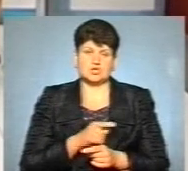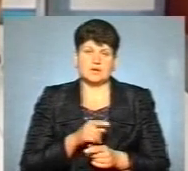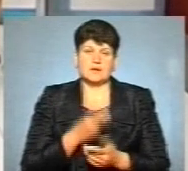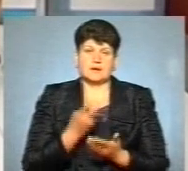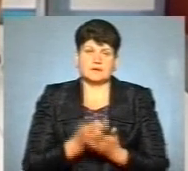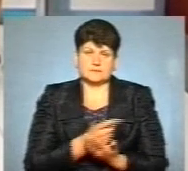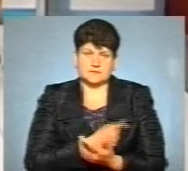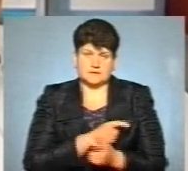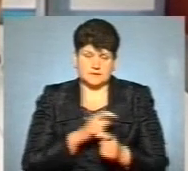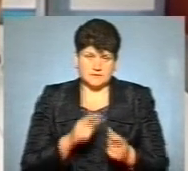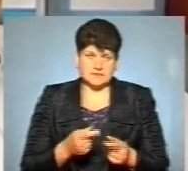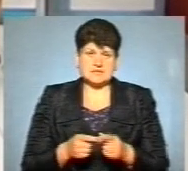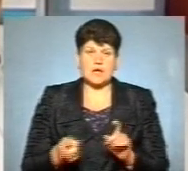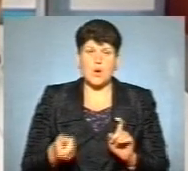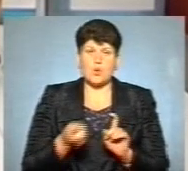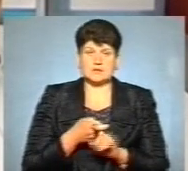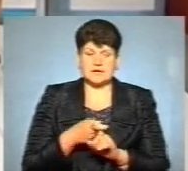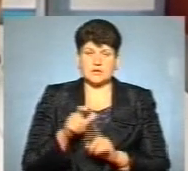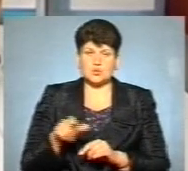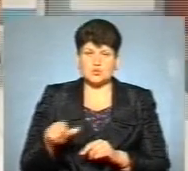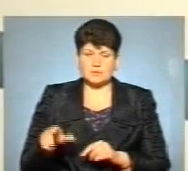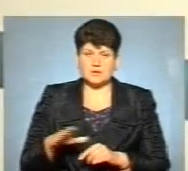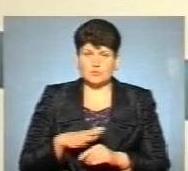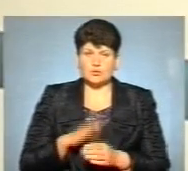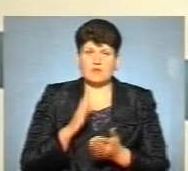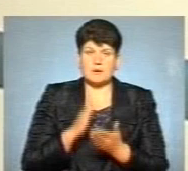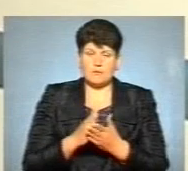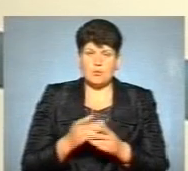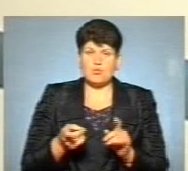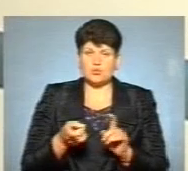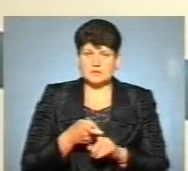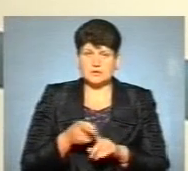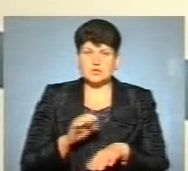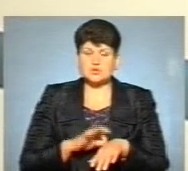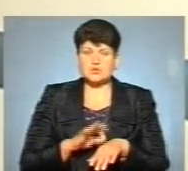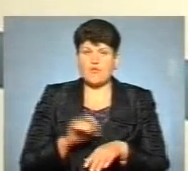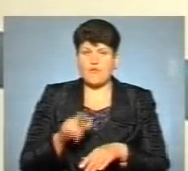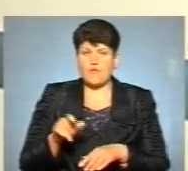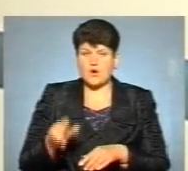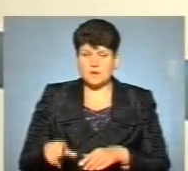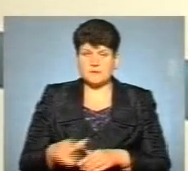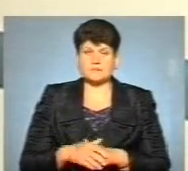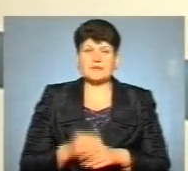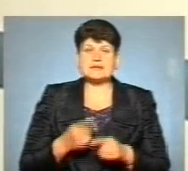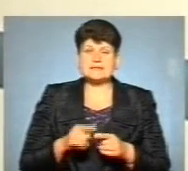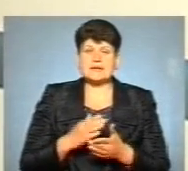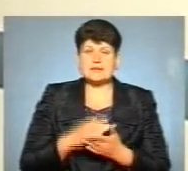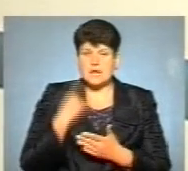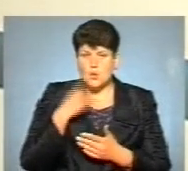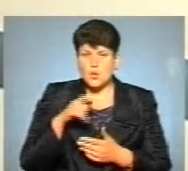захворювання. Це є контактні особи, які були в прямому контакті з хворими на коронавірусну інфекцію. Це є особи, що